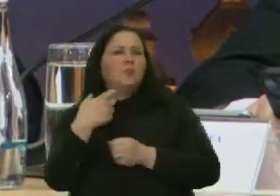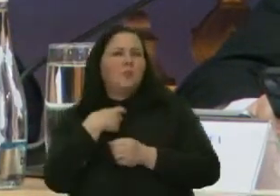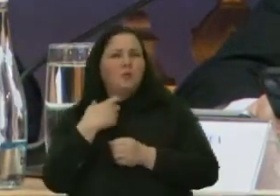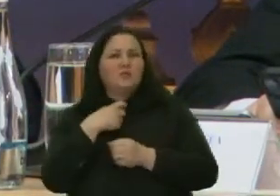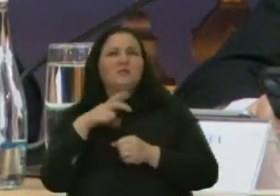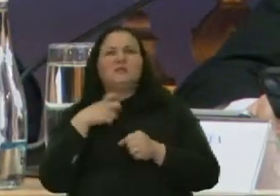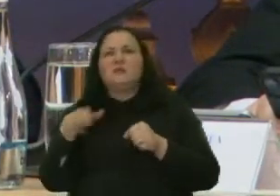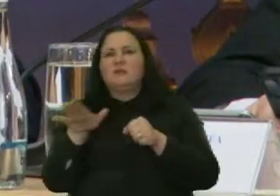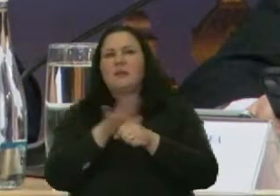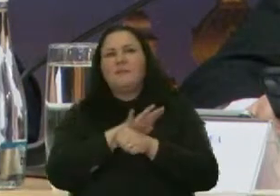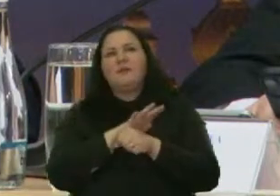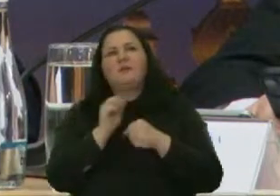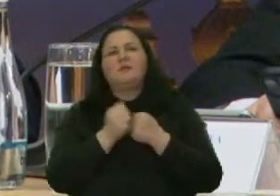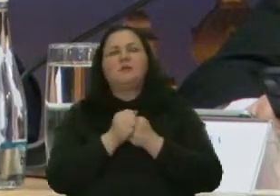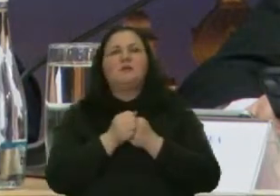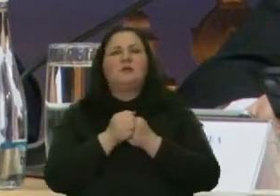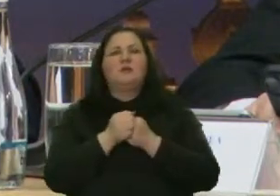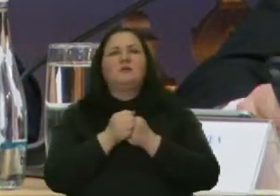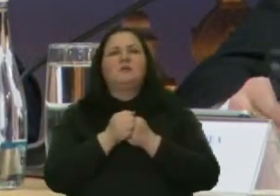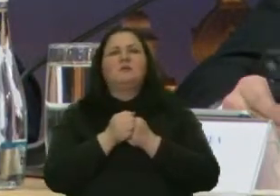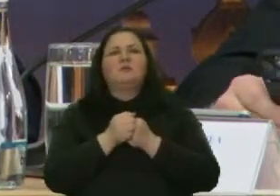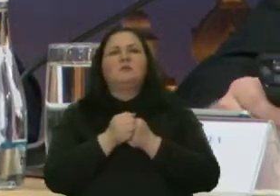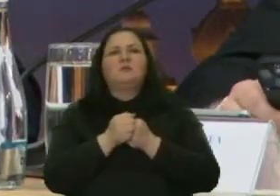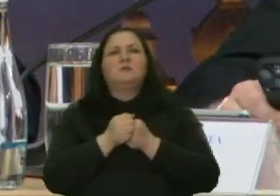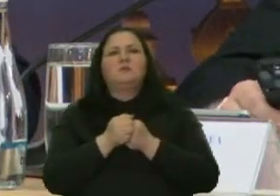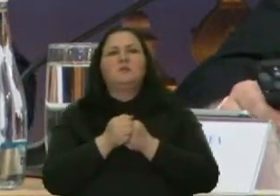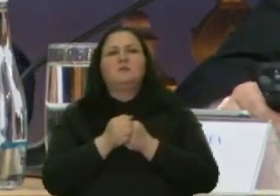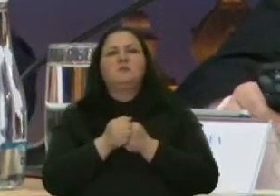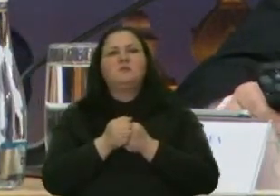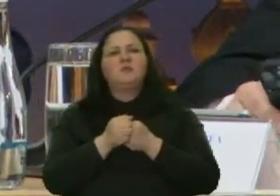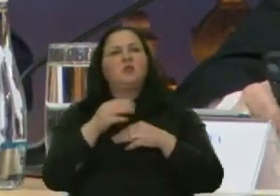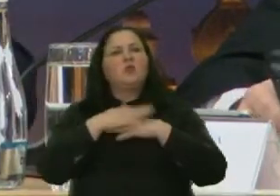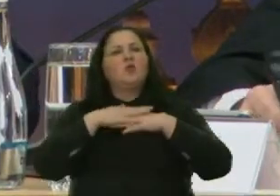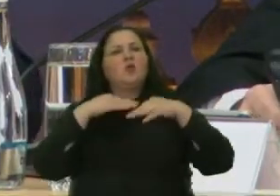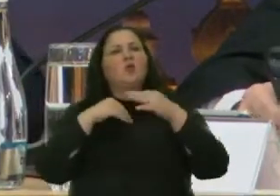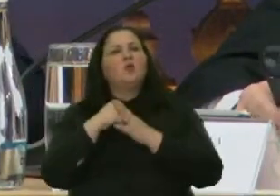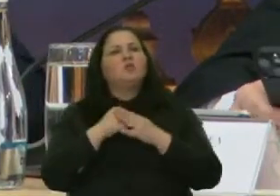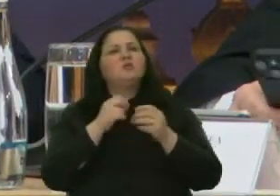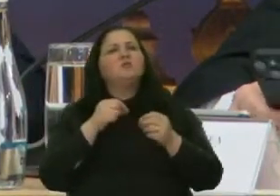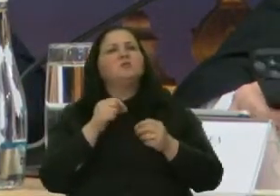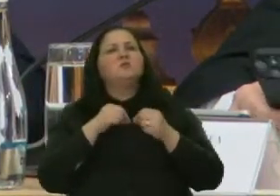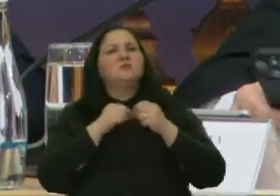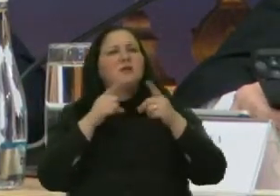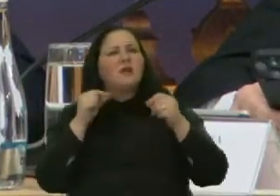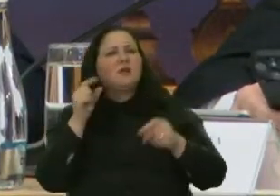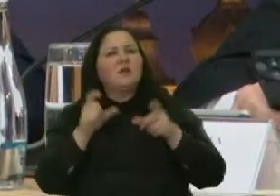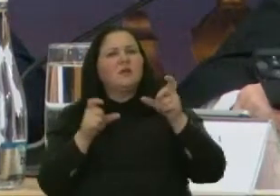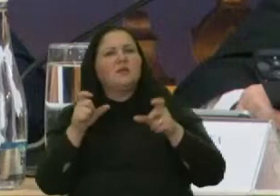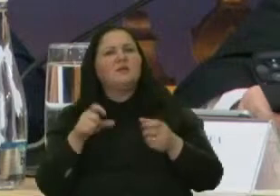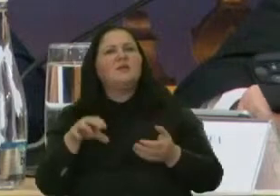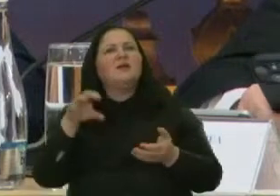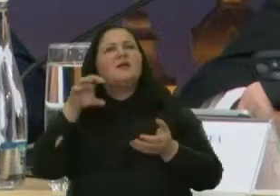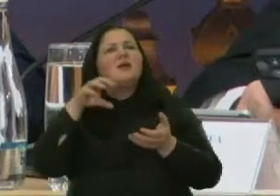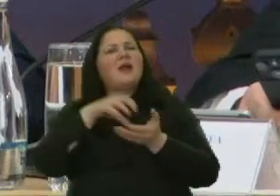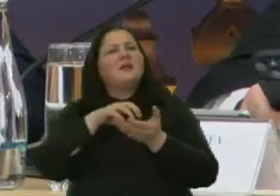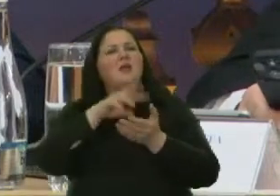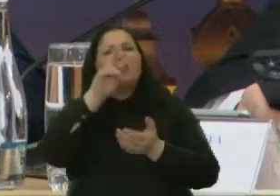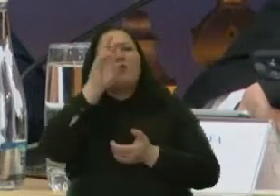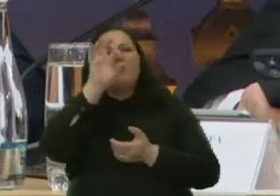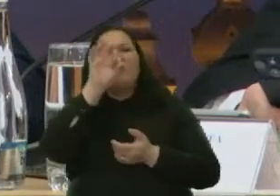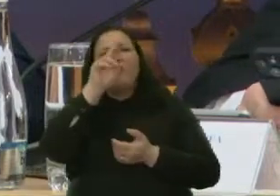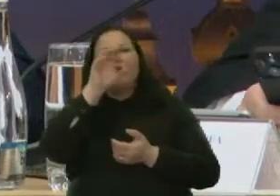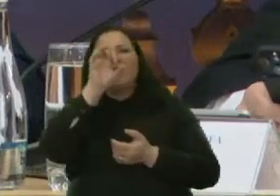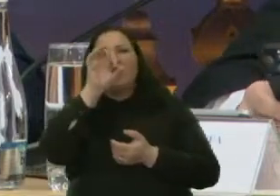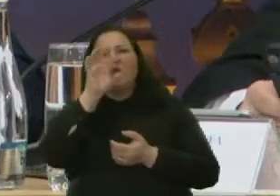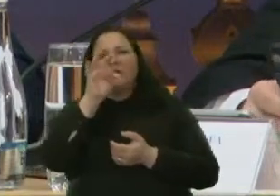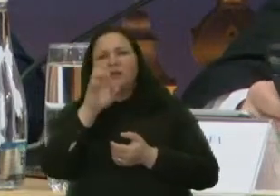îndeplinite ă construirea ansamblul educațional crește grădiniță școală gimnazială în cartierul Voroneț ă rămânem